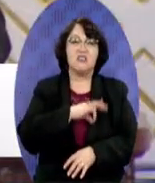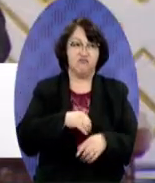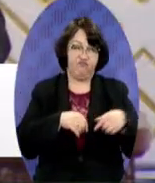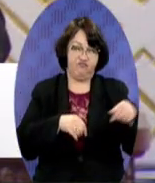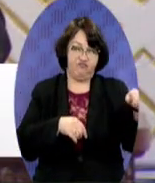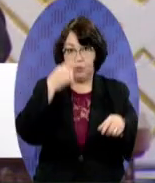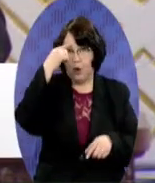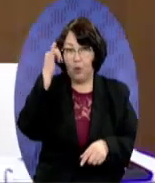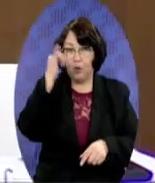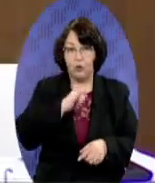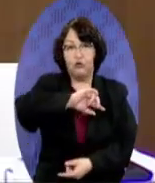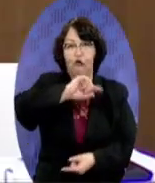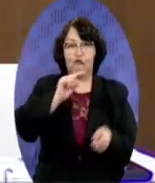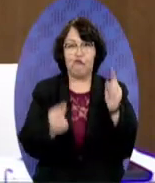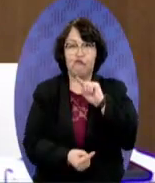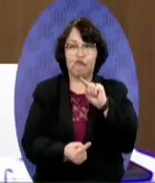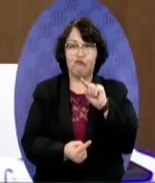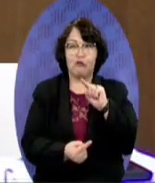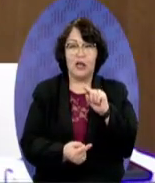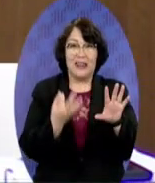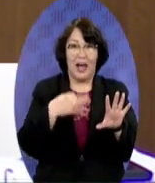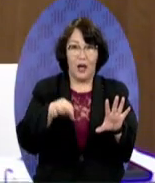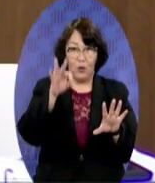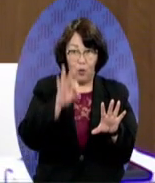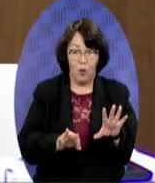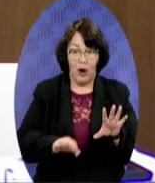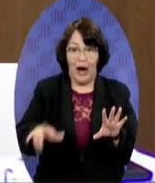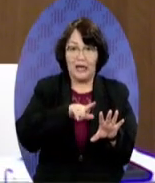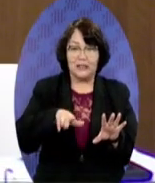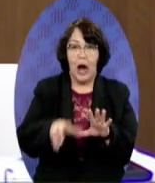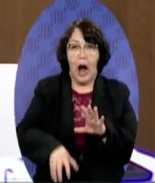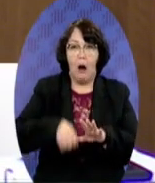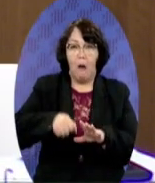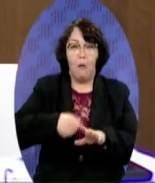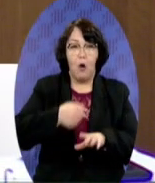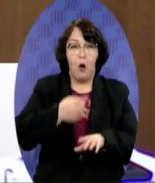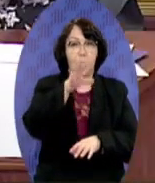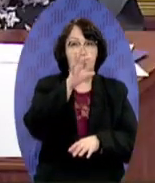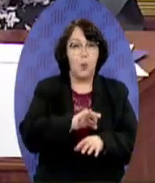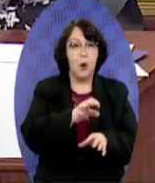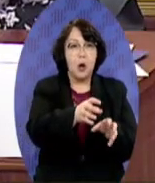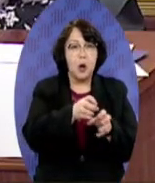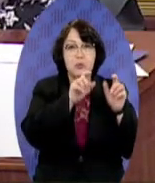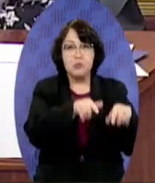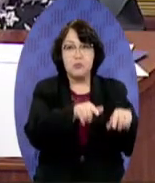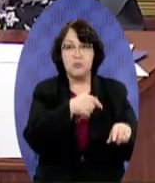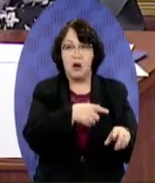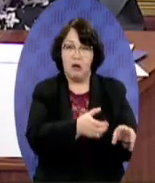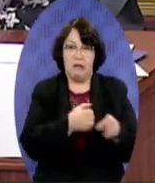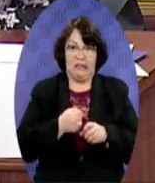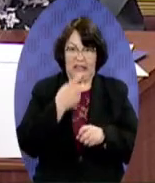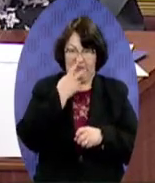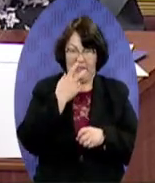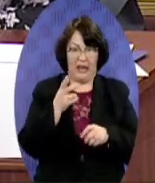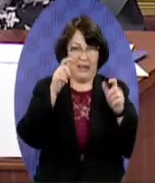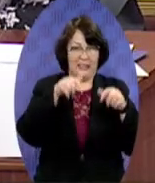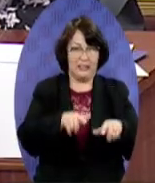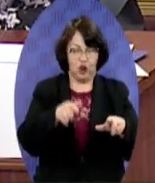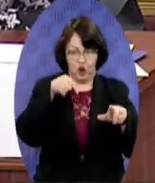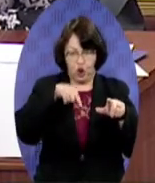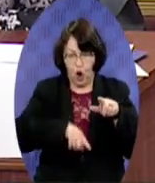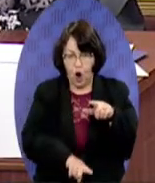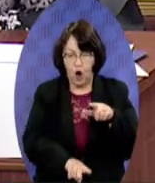хэрэглээнийхээ 20% гадаргын ус 80% газрын доорх усаар хангаж байна. Сүүлийн жилүүдэд газрын доорх усны түвшин буурч байгааг судлаачид хэлдэг. За